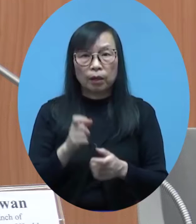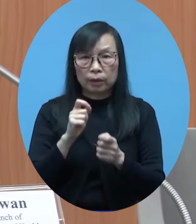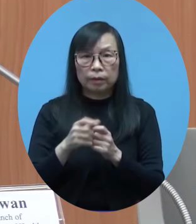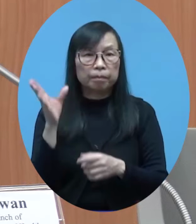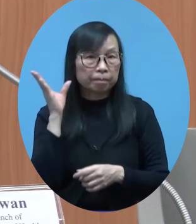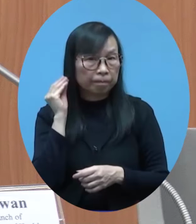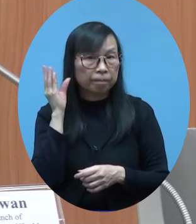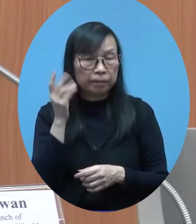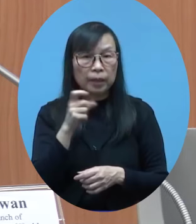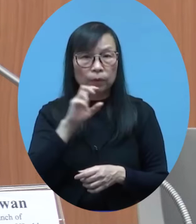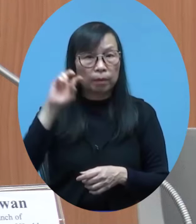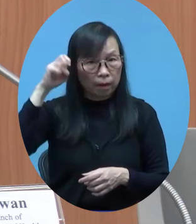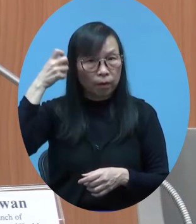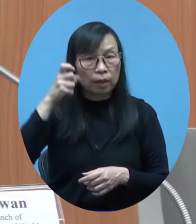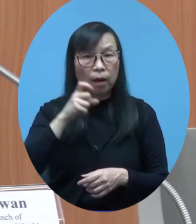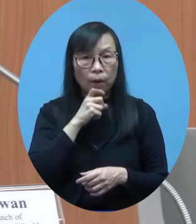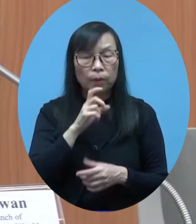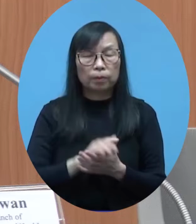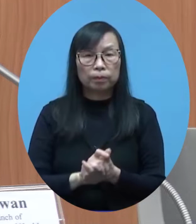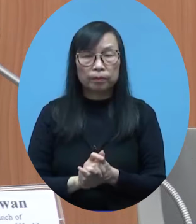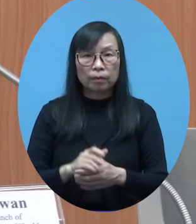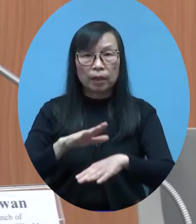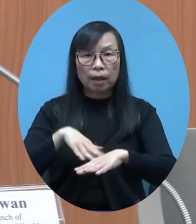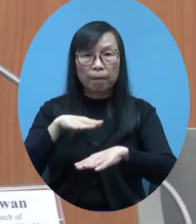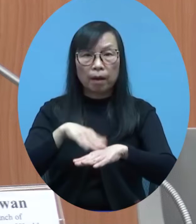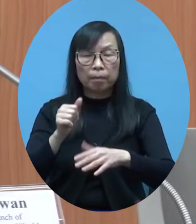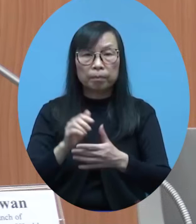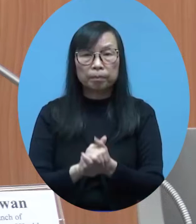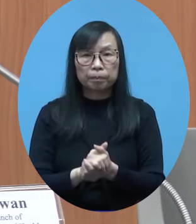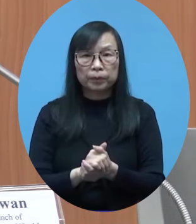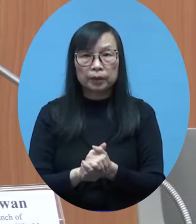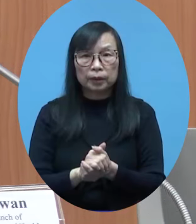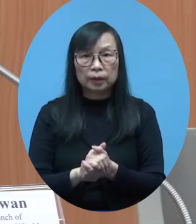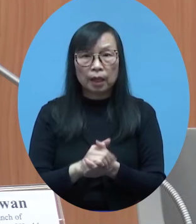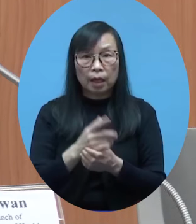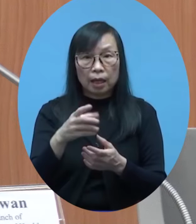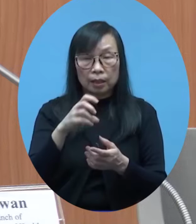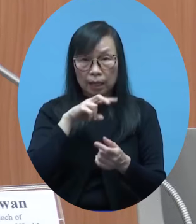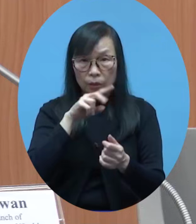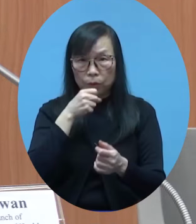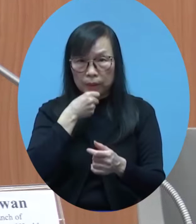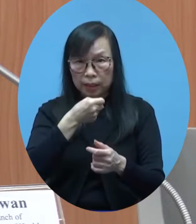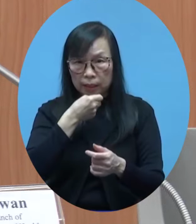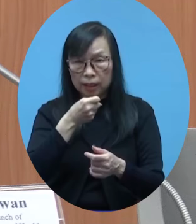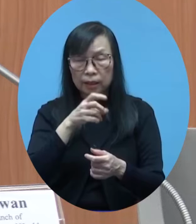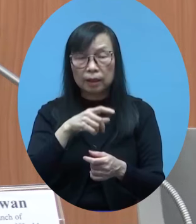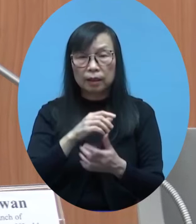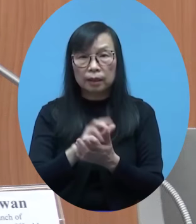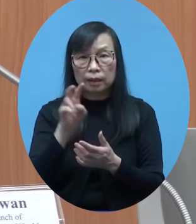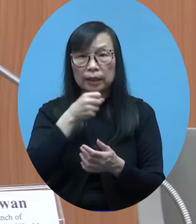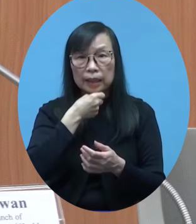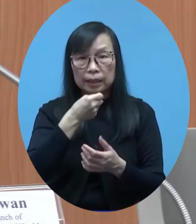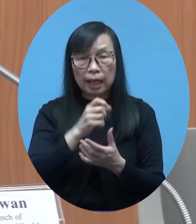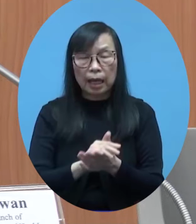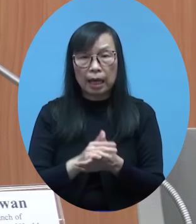聽啦，同埋去考量嘅。咁啱啱咧喺我哋即係司醫咧，亦都有見過記者，亦都係講過咧，我哋